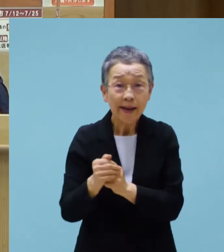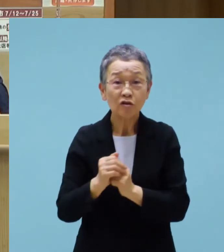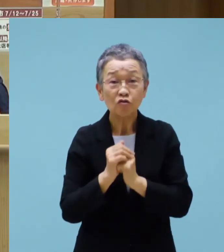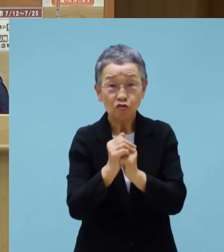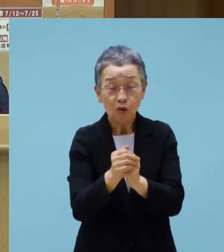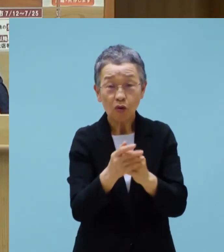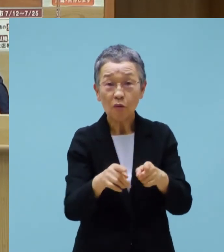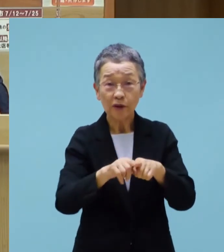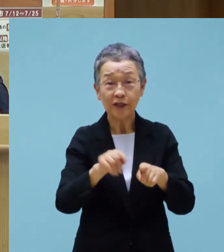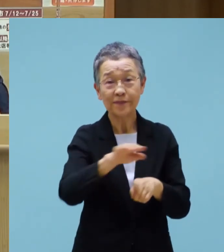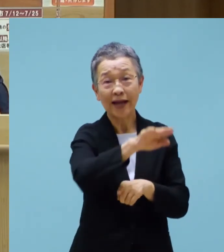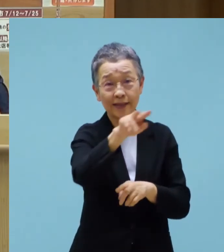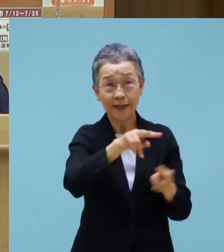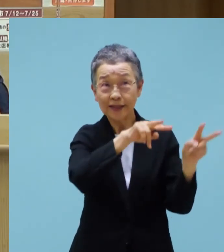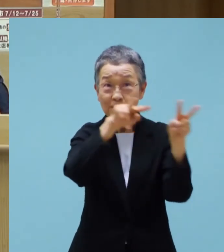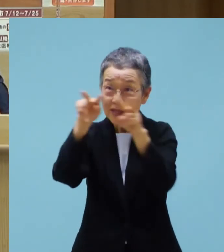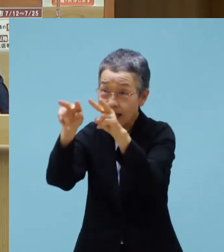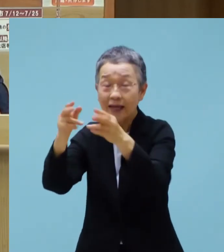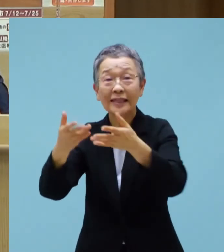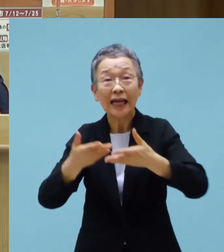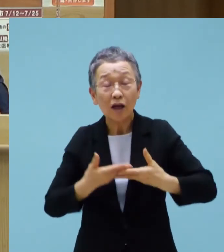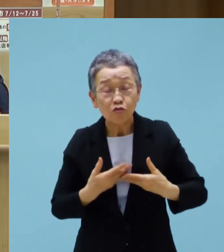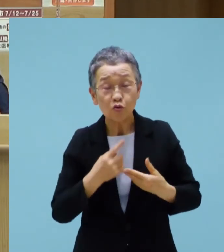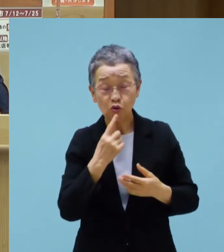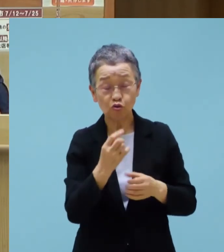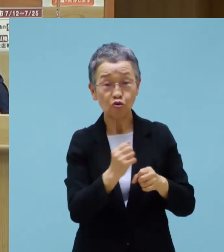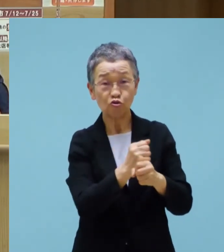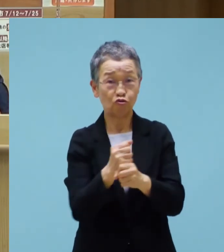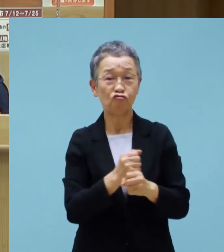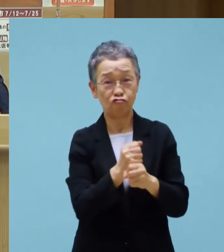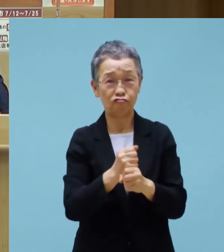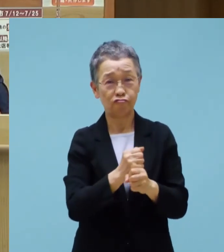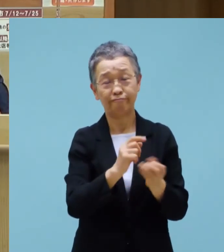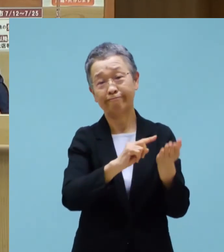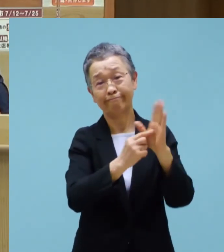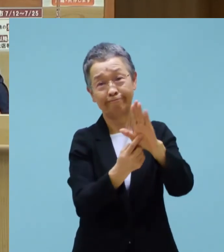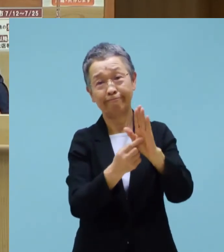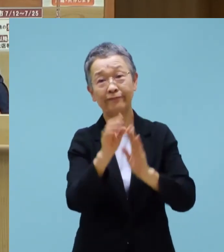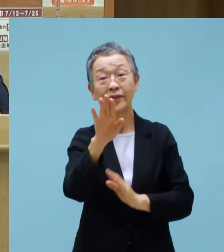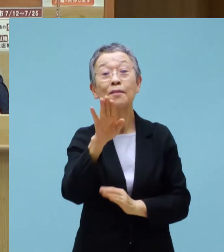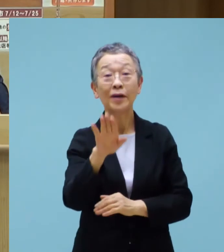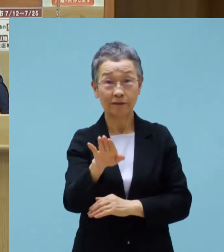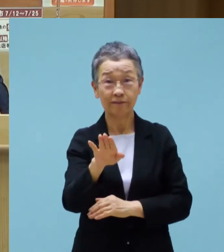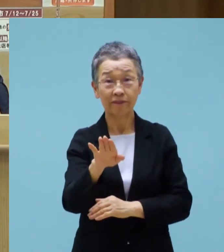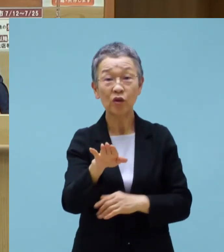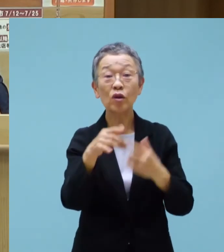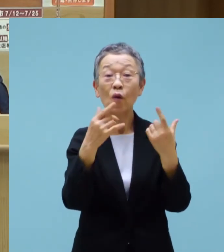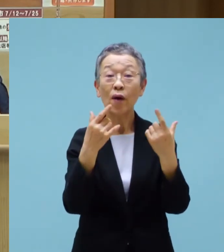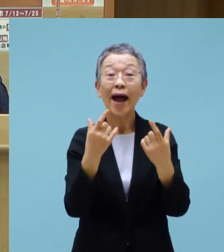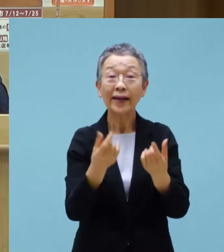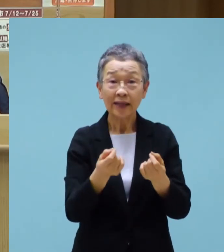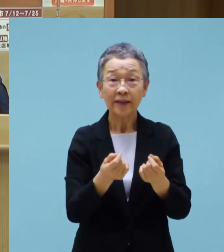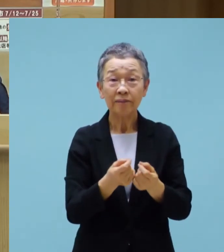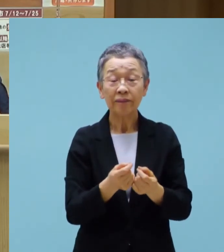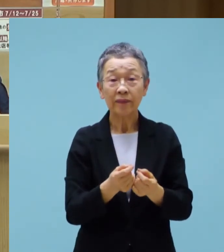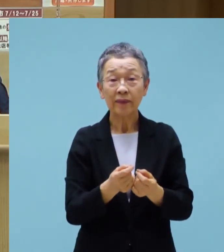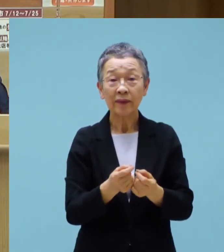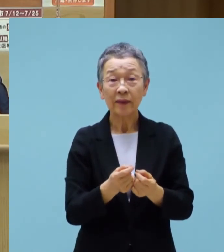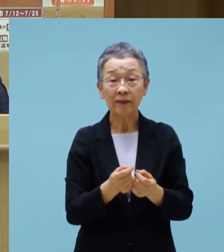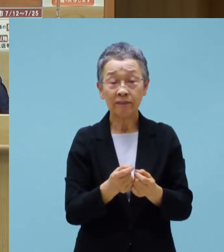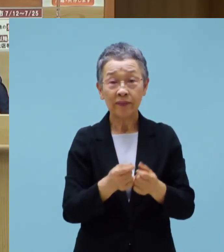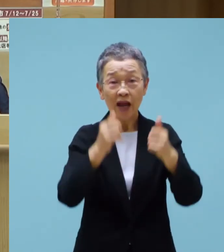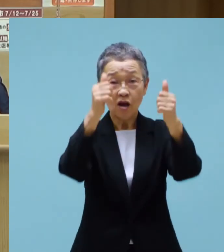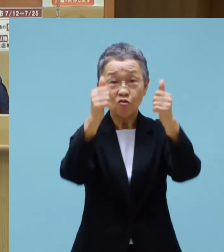にご覧いただく、そういう工夫をしてます。それとやはりこのウェブサイトなどで